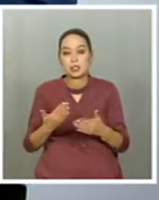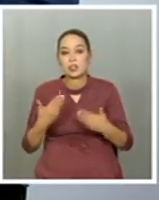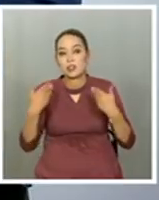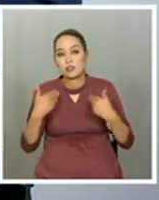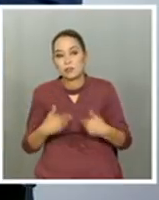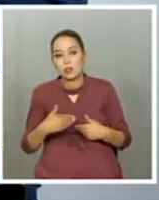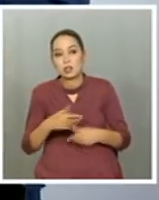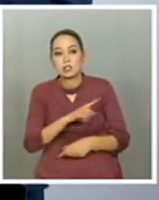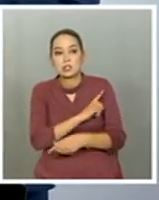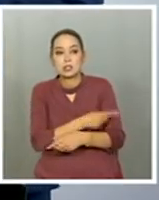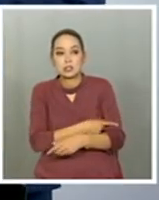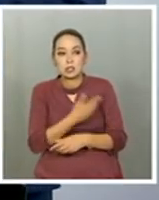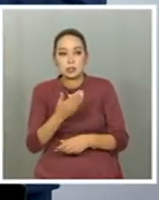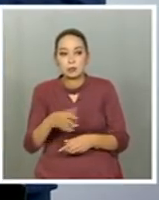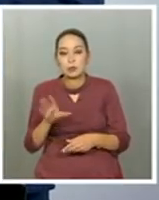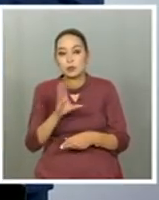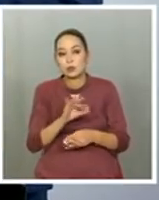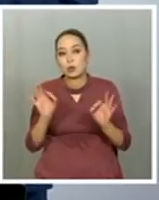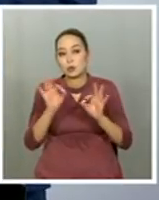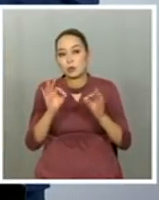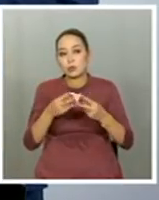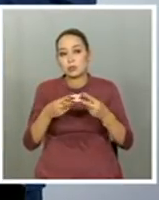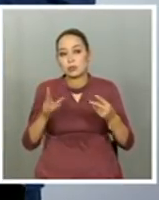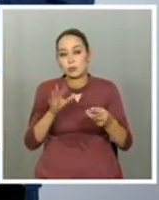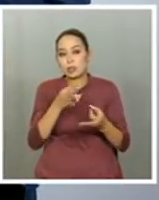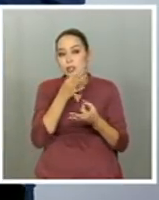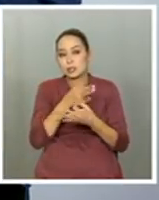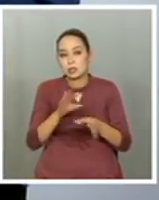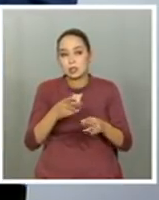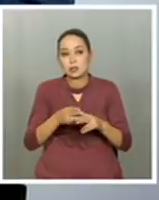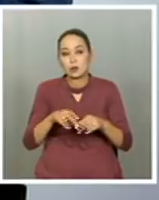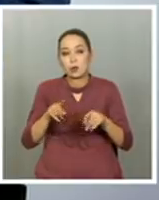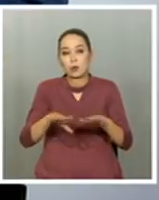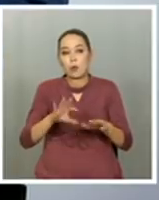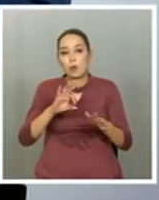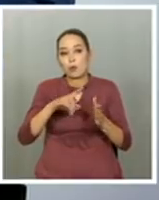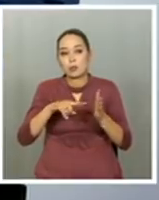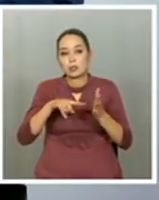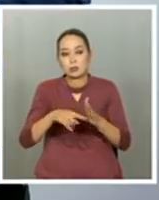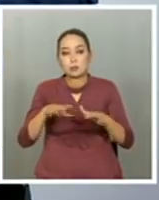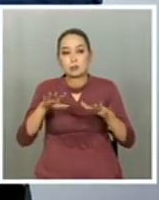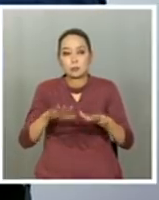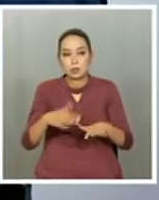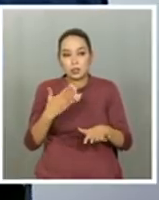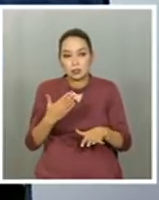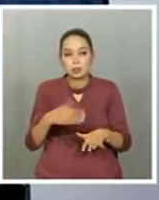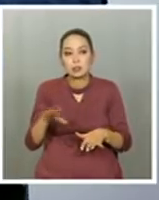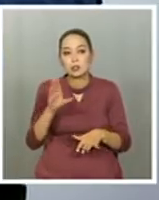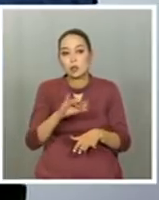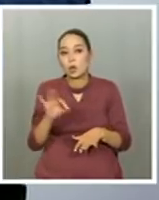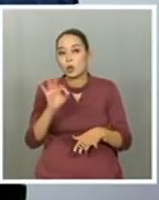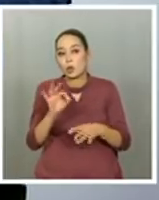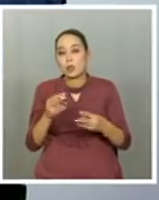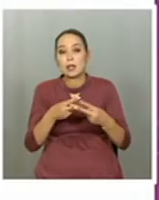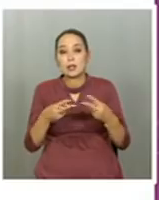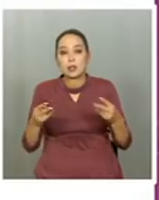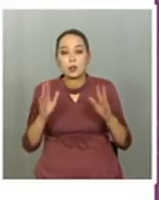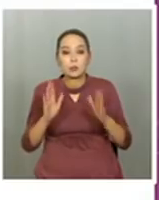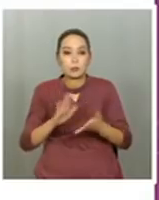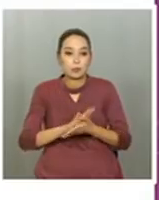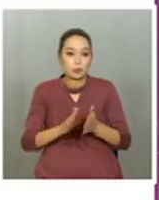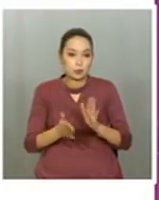болса, және кез келген өсіске түсірілген проекция, яғни тең әрекет күші проекциясы 0-ге тең болған жағдайда